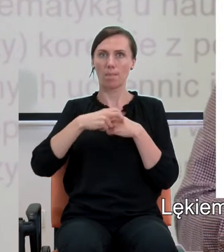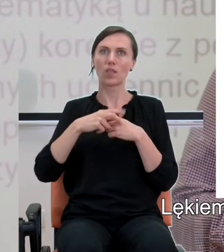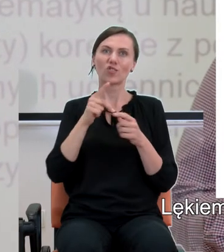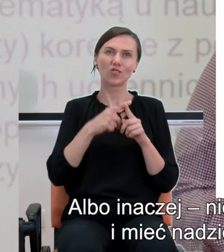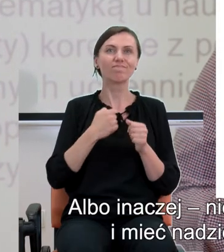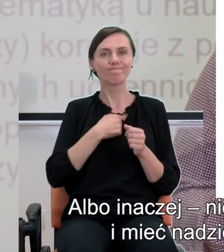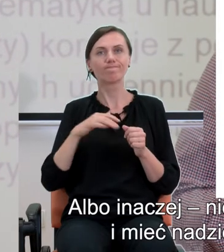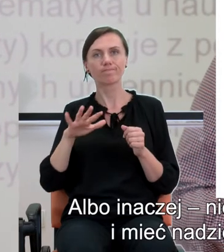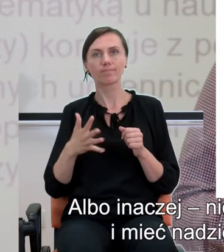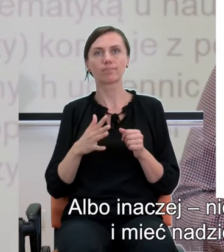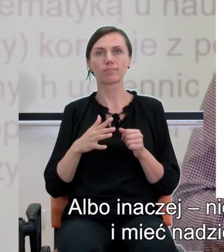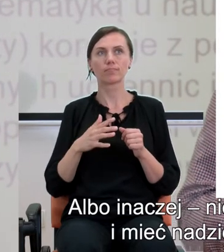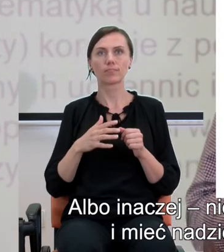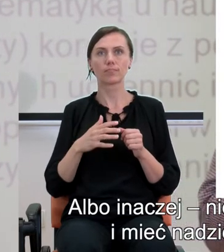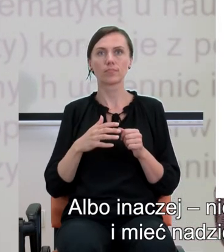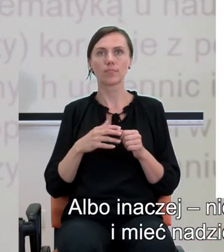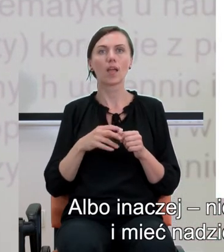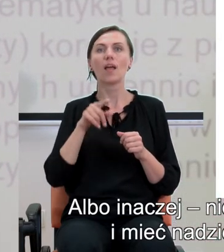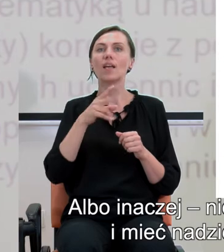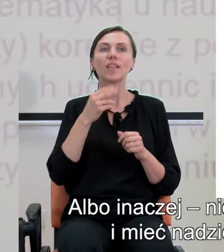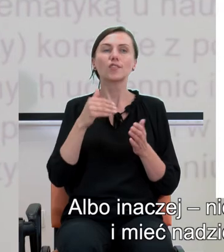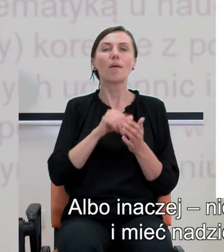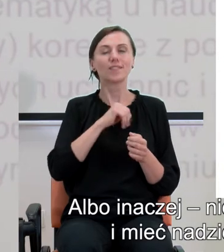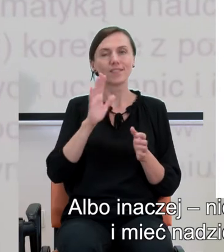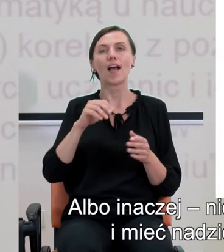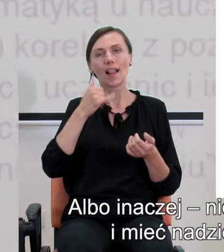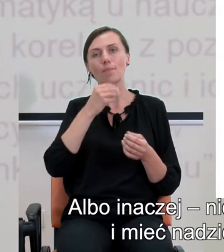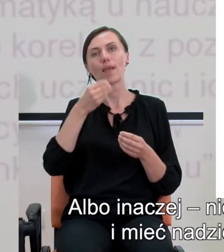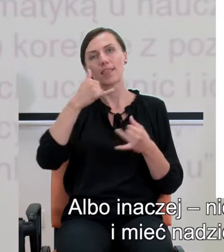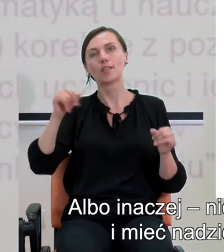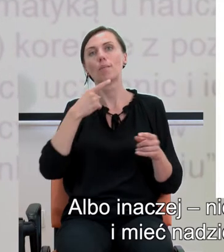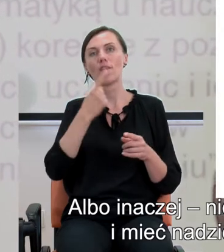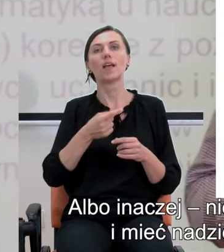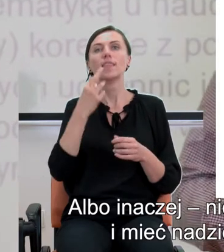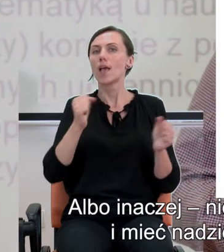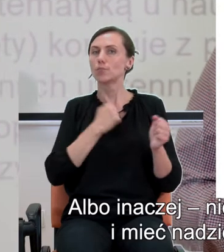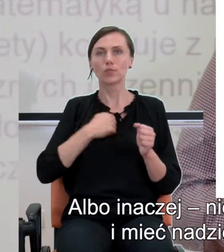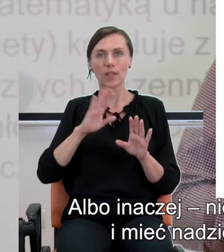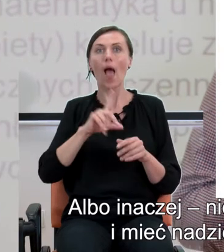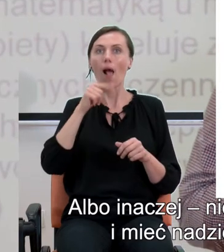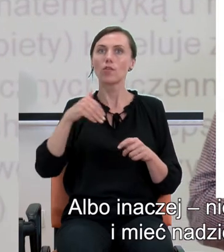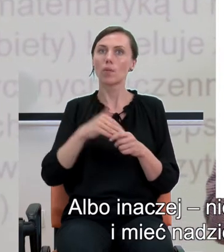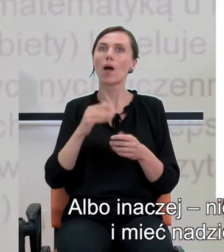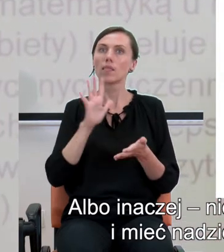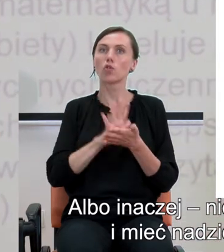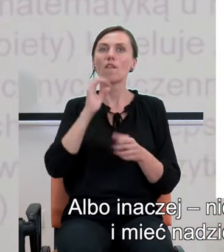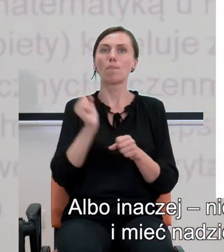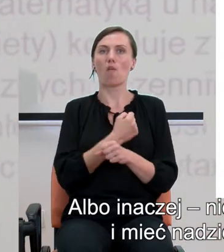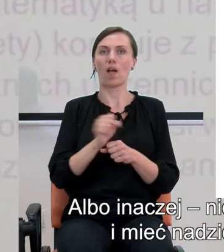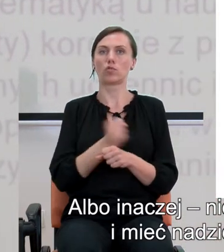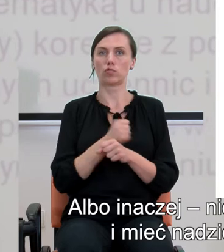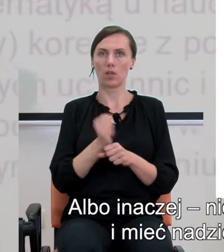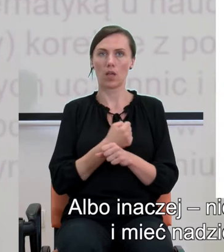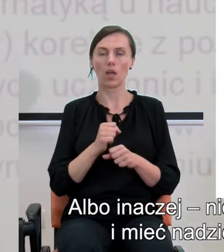smutne albo inaczej. Nie należy się smucić, ale należy wziąć je na poważnie i mieć nadzieję, że nasz system